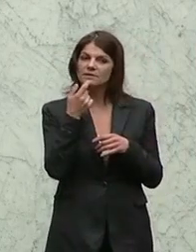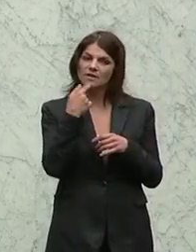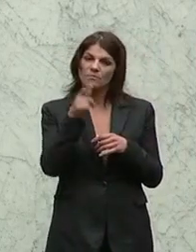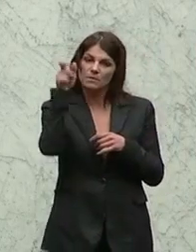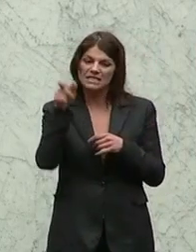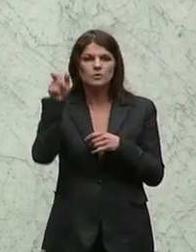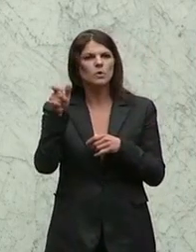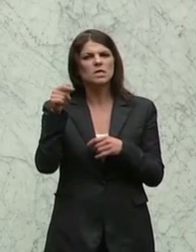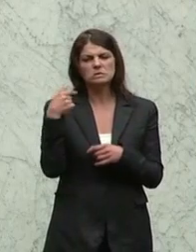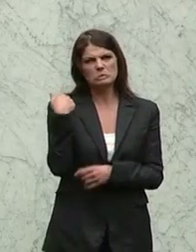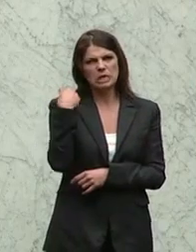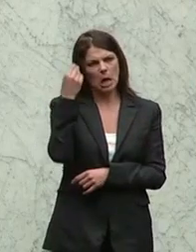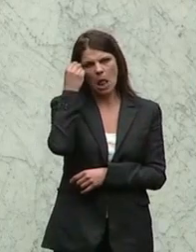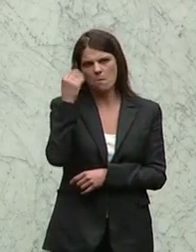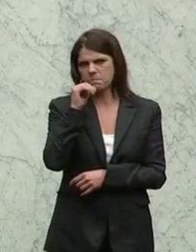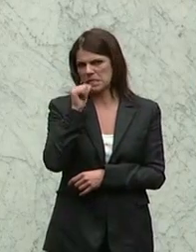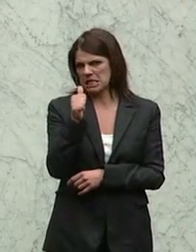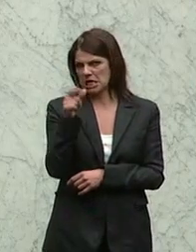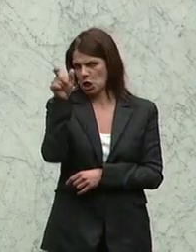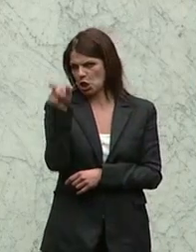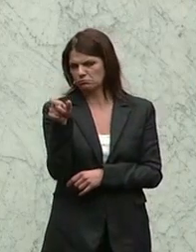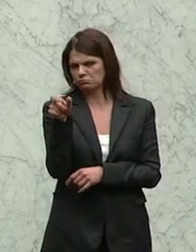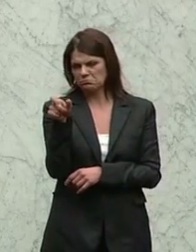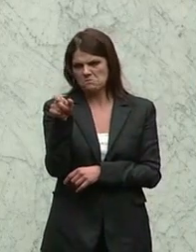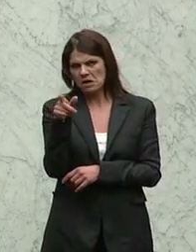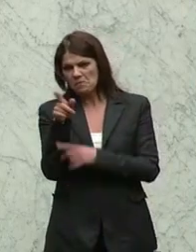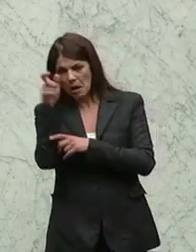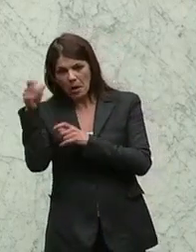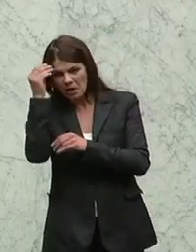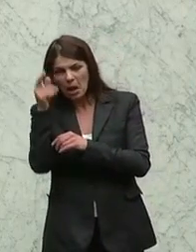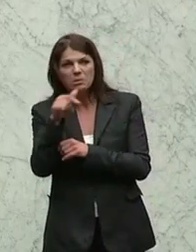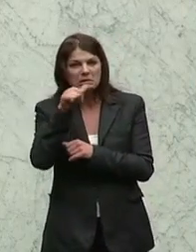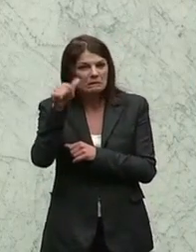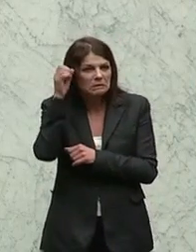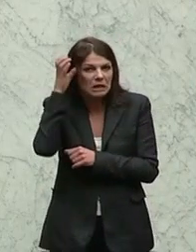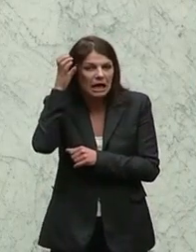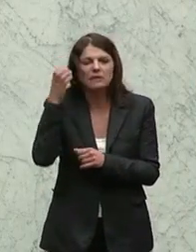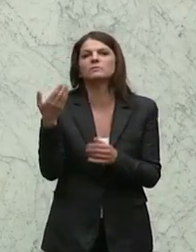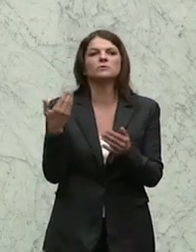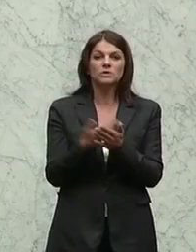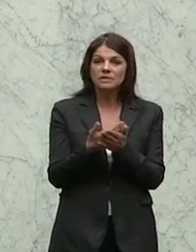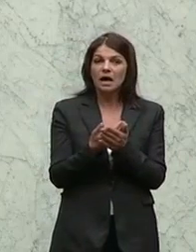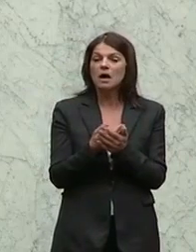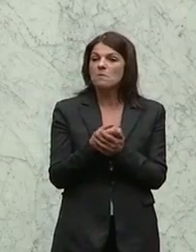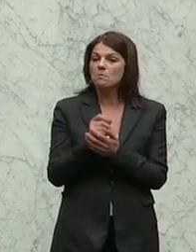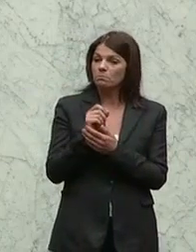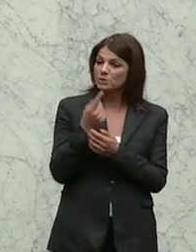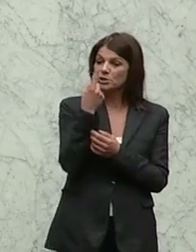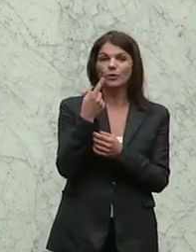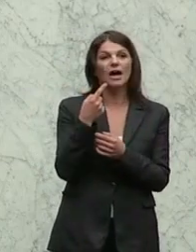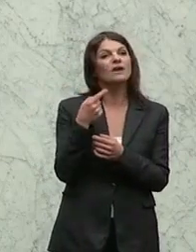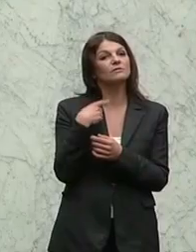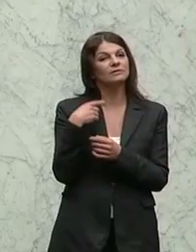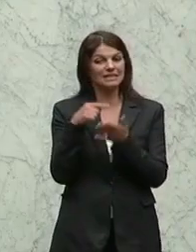ich grundsätzlich nicht annehme, dass sie im Verdacht stehen, nicht intelligent zu sein und daher besonders auf die ÖVP-Fraktion